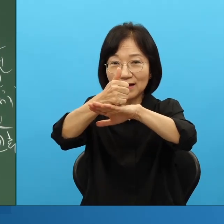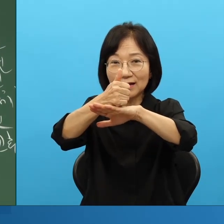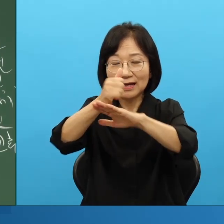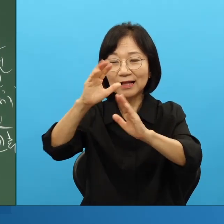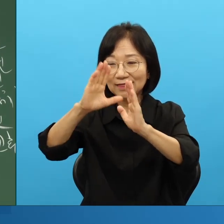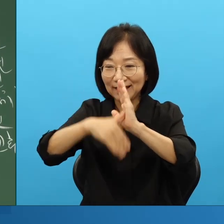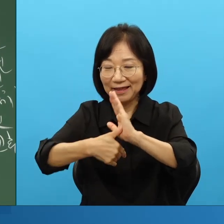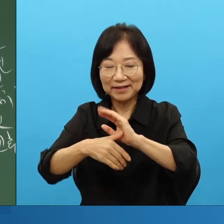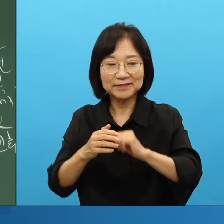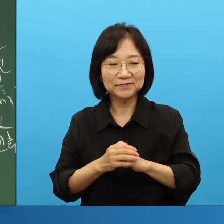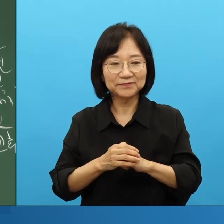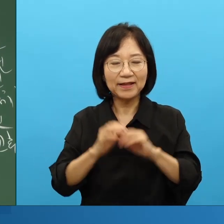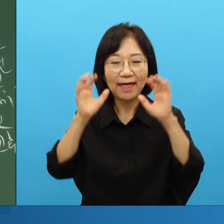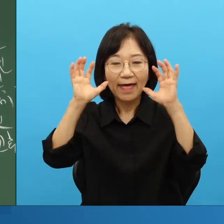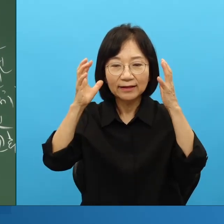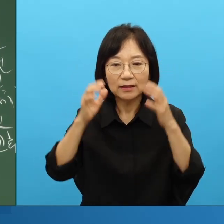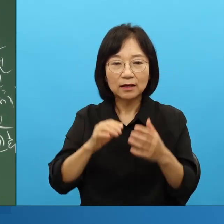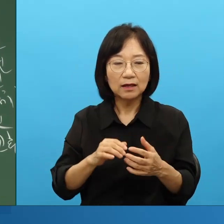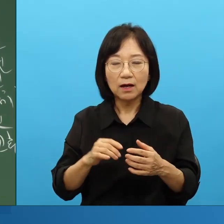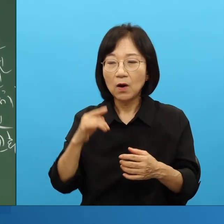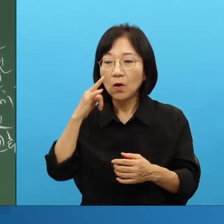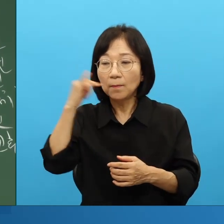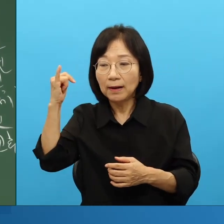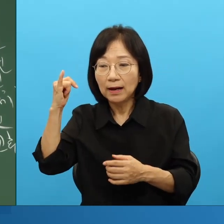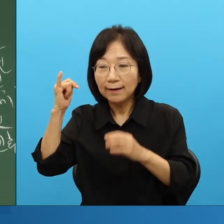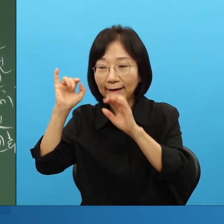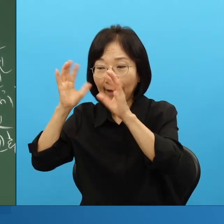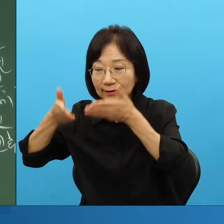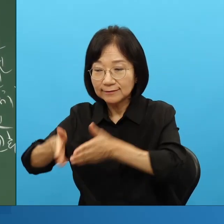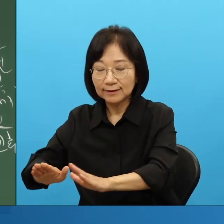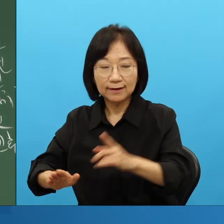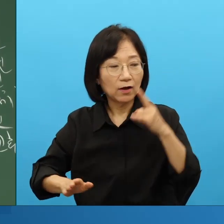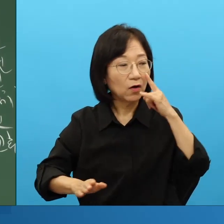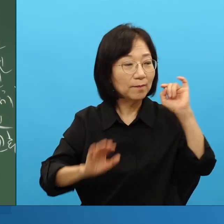애는 하는데 하나 죽었단 말이야. 애는 하는데 엄마가 둘이야.